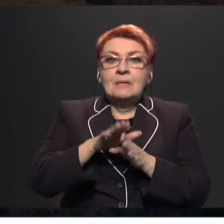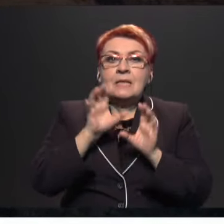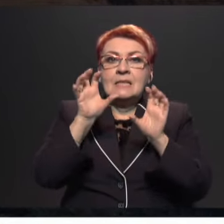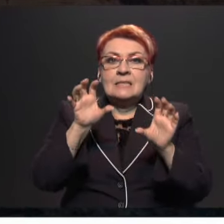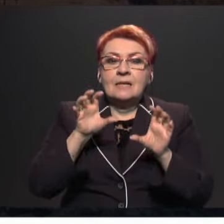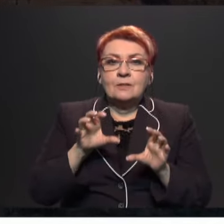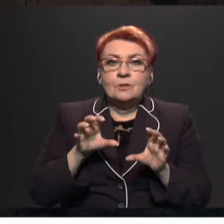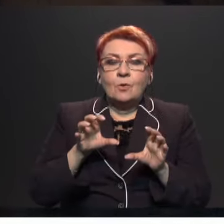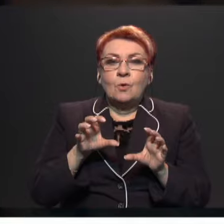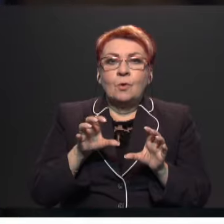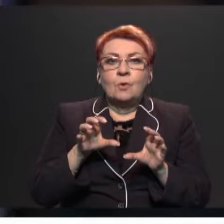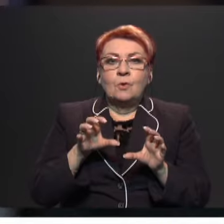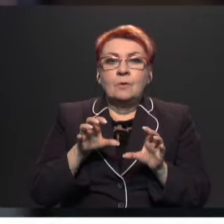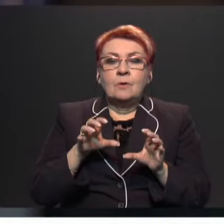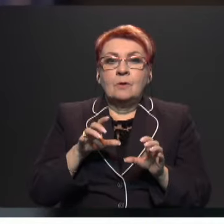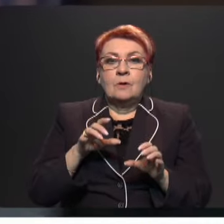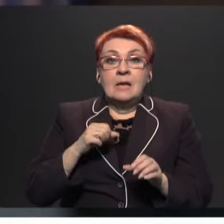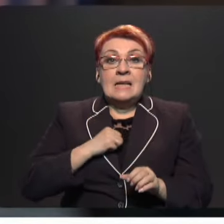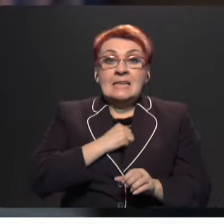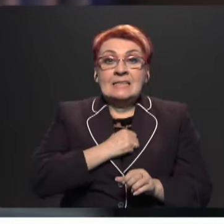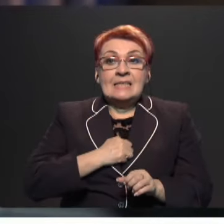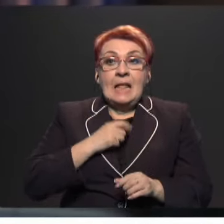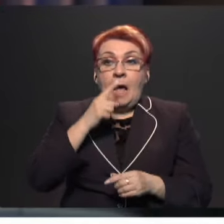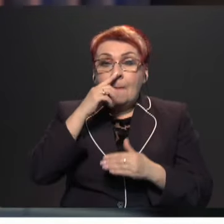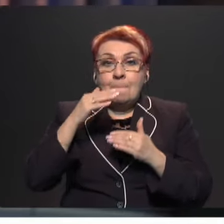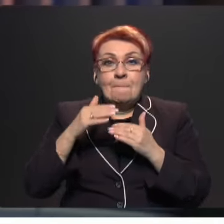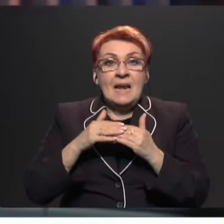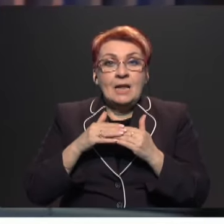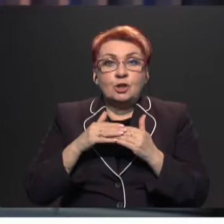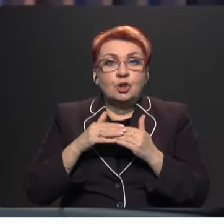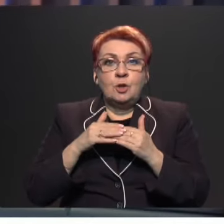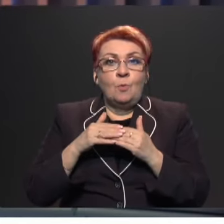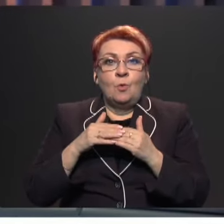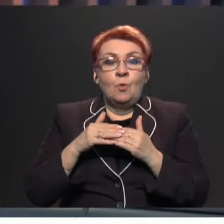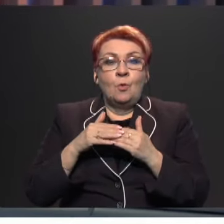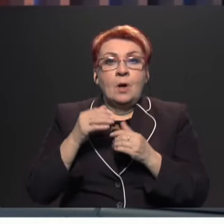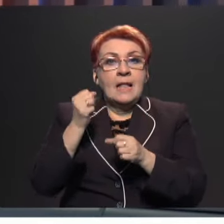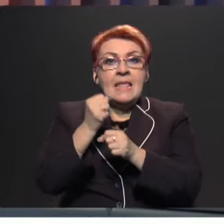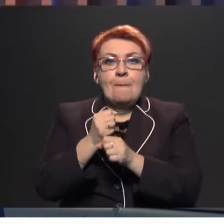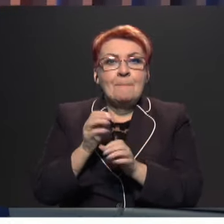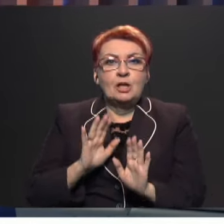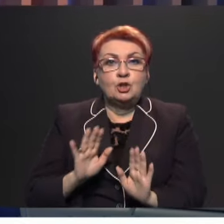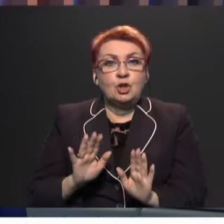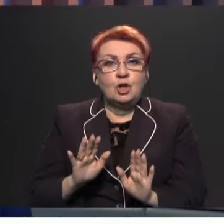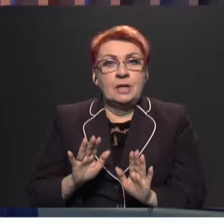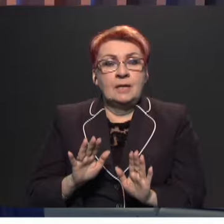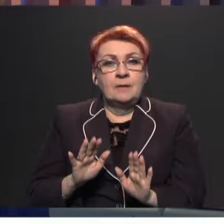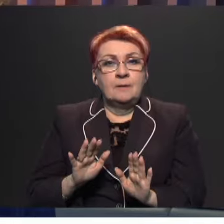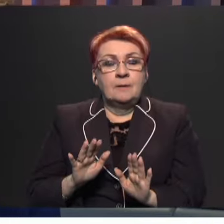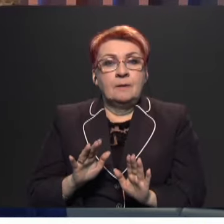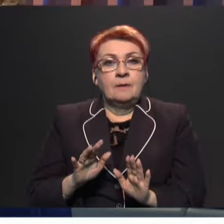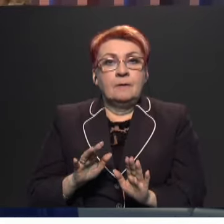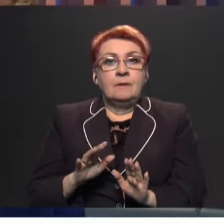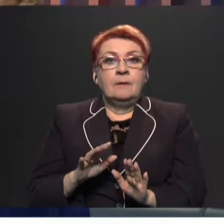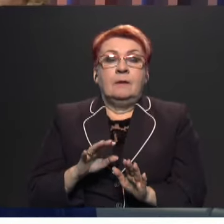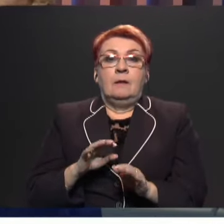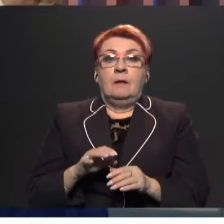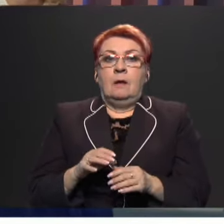причини ближнему зла. И об этом вообще ничего не